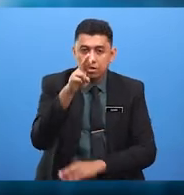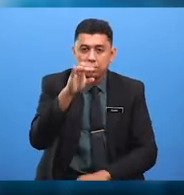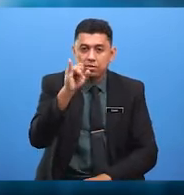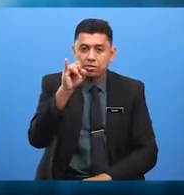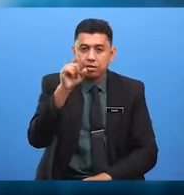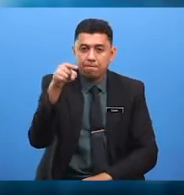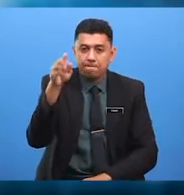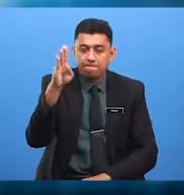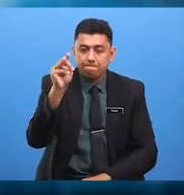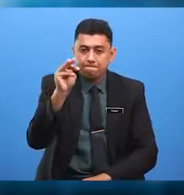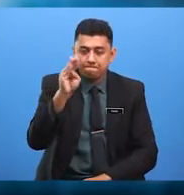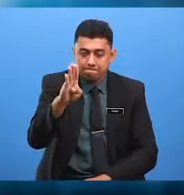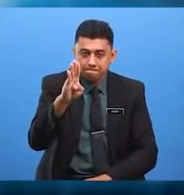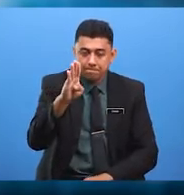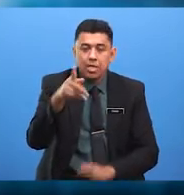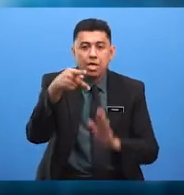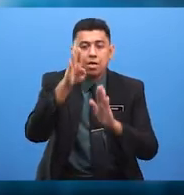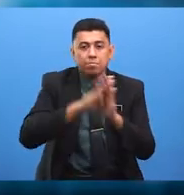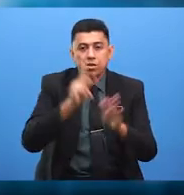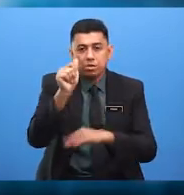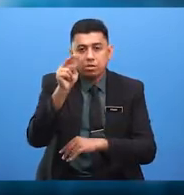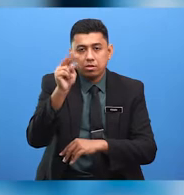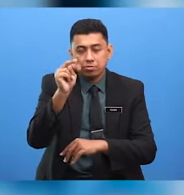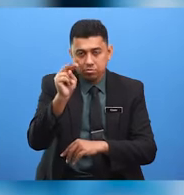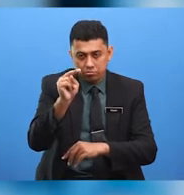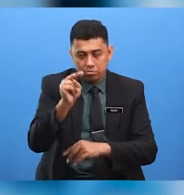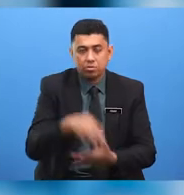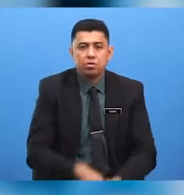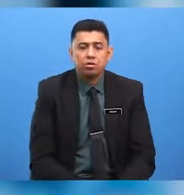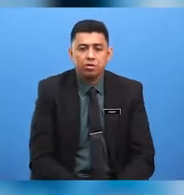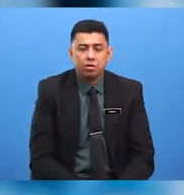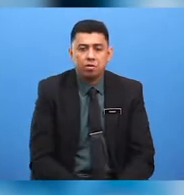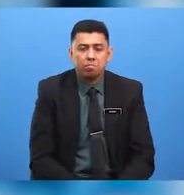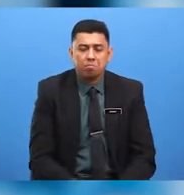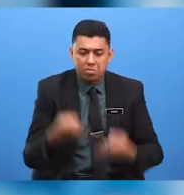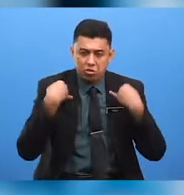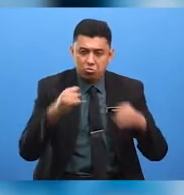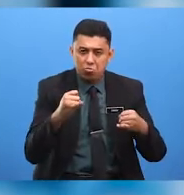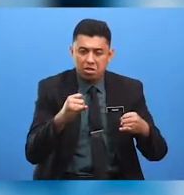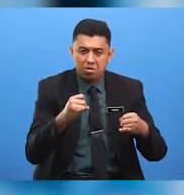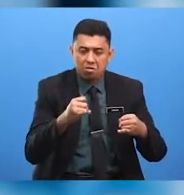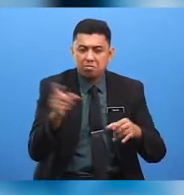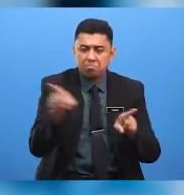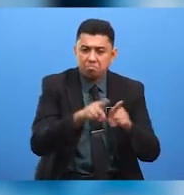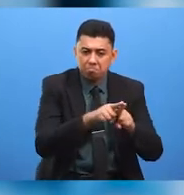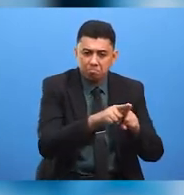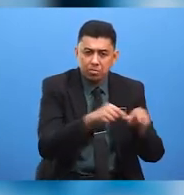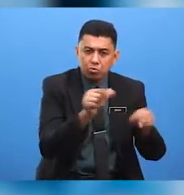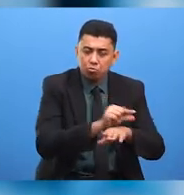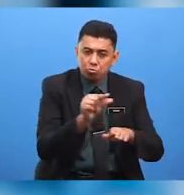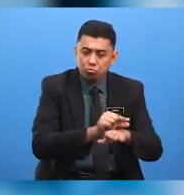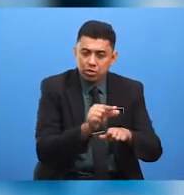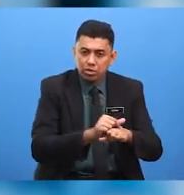nisbah rizak tunai meletakkan shared sewa-beli menjual surat jaminan atau surat kerajaan kepada